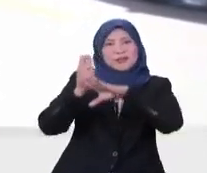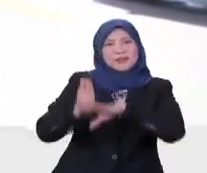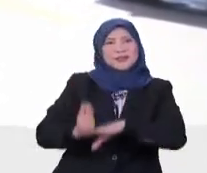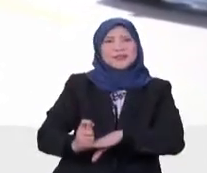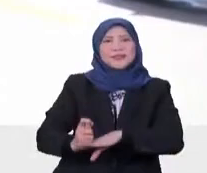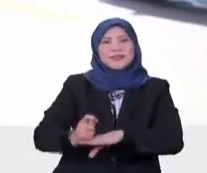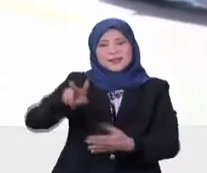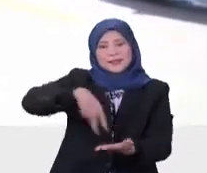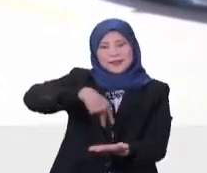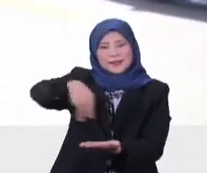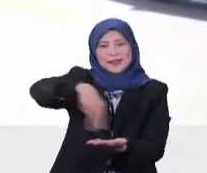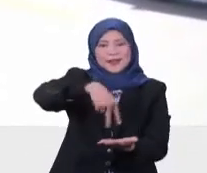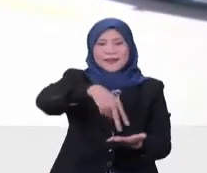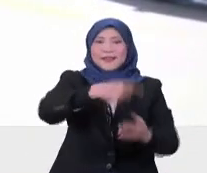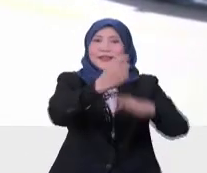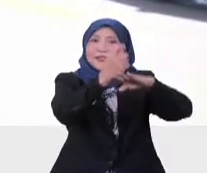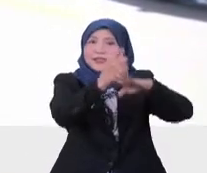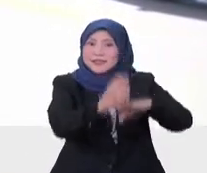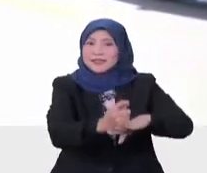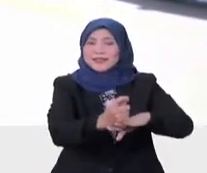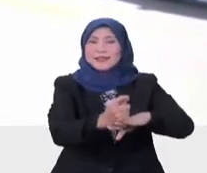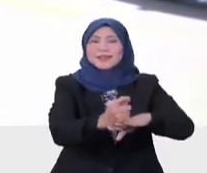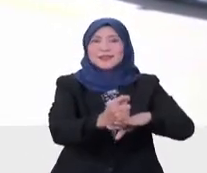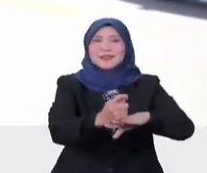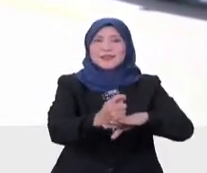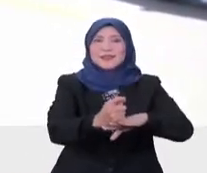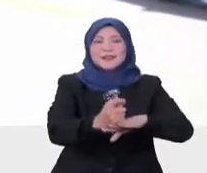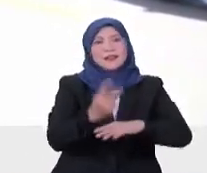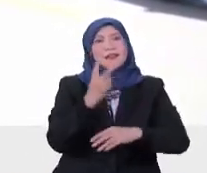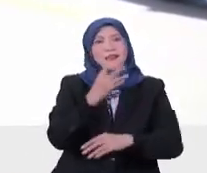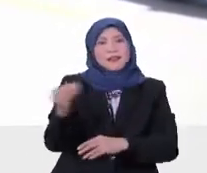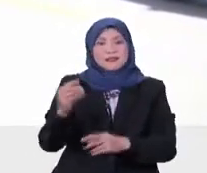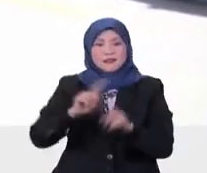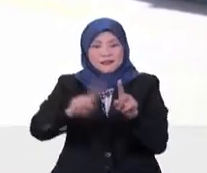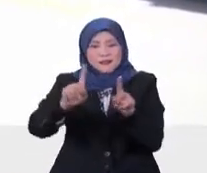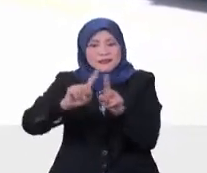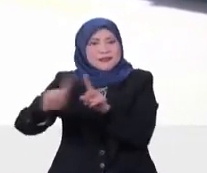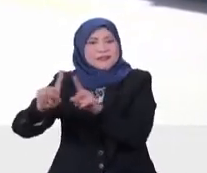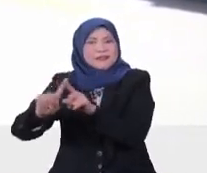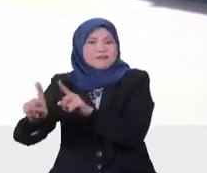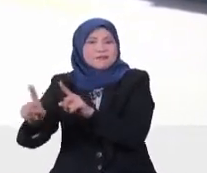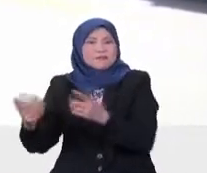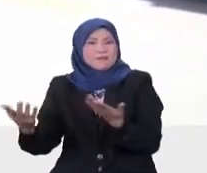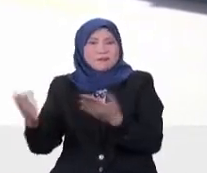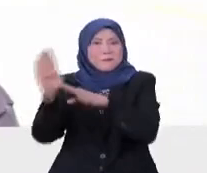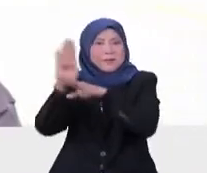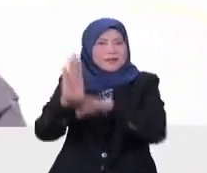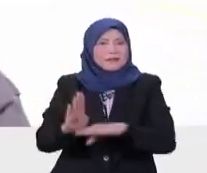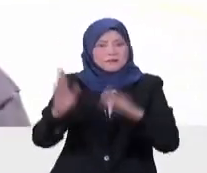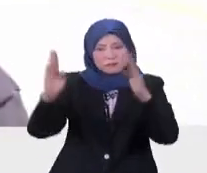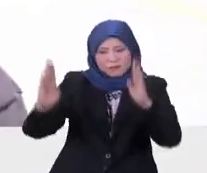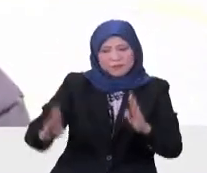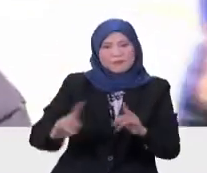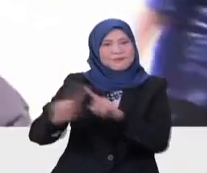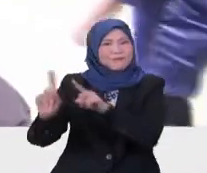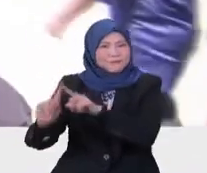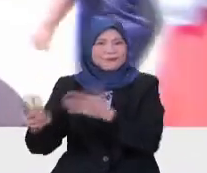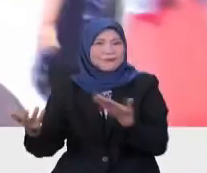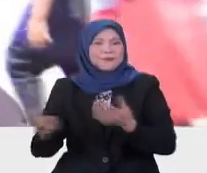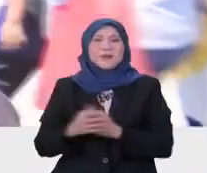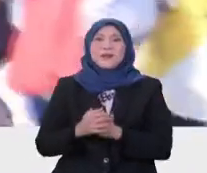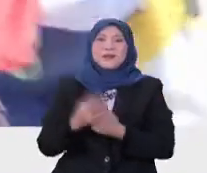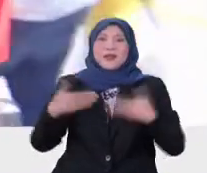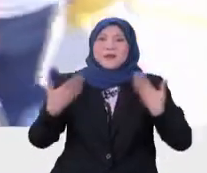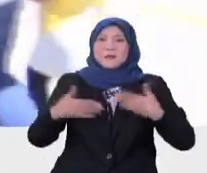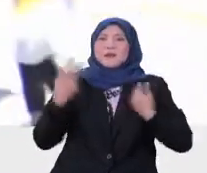dengan tarian-tarian tradisional, begitulah dengan pelbagai bangsa. Sangat gembira karena sudah